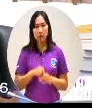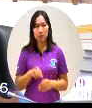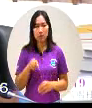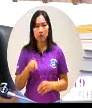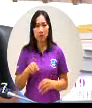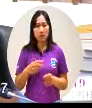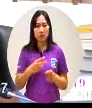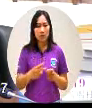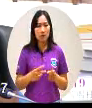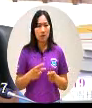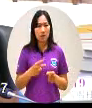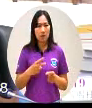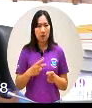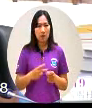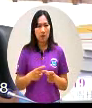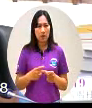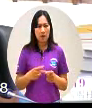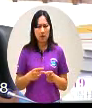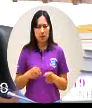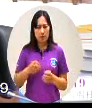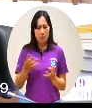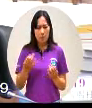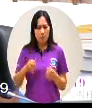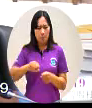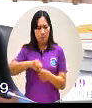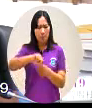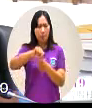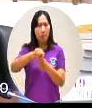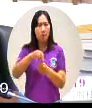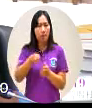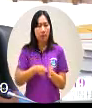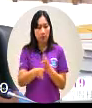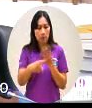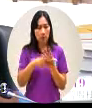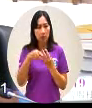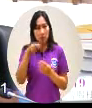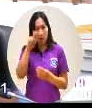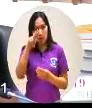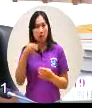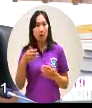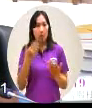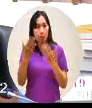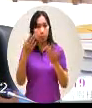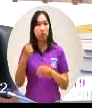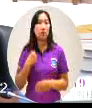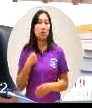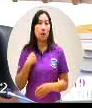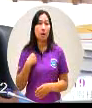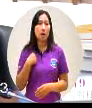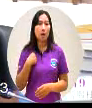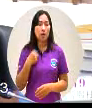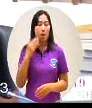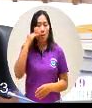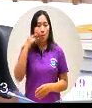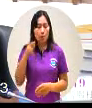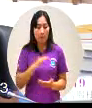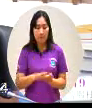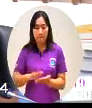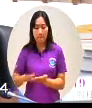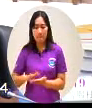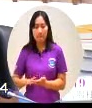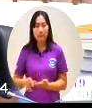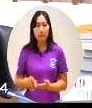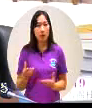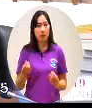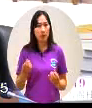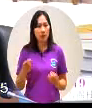就是增加这个数字，我想这你专业你看有嘛？哦，你来讲今年两年来无处理，这时间规针头都拢淹灭啊呢，因为伊这物